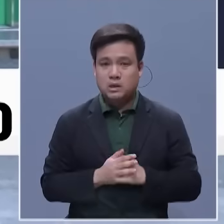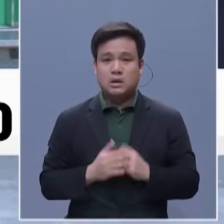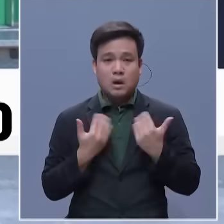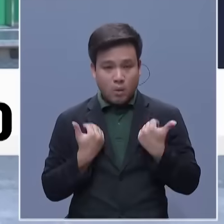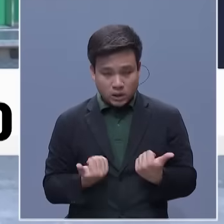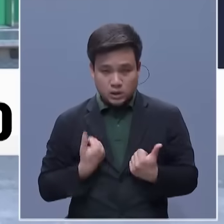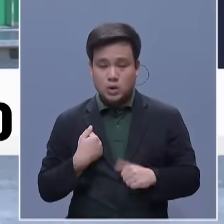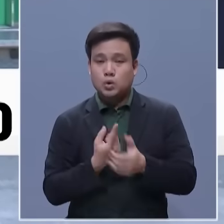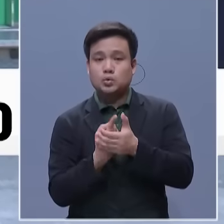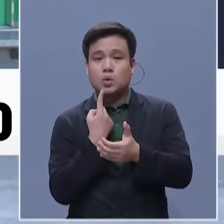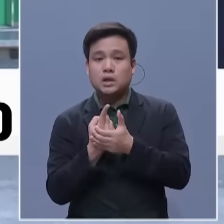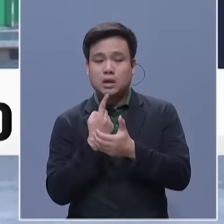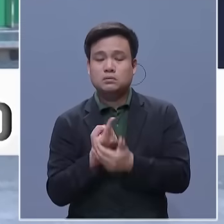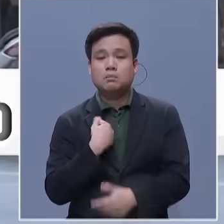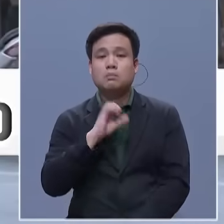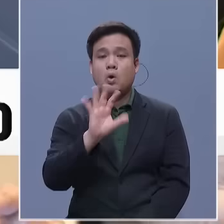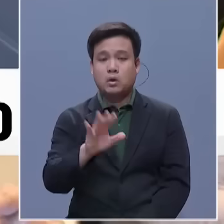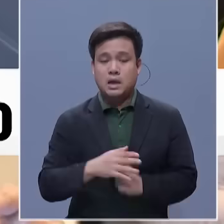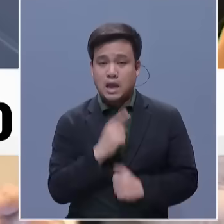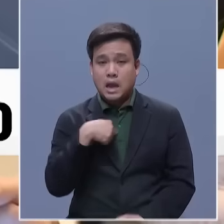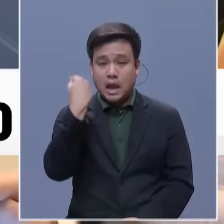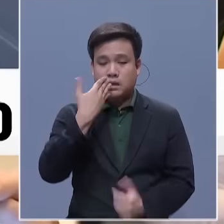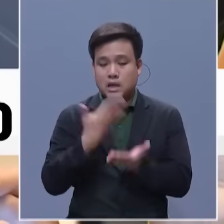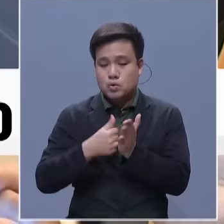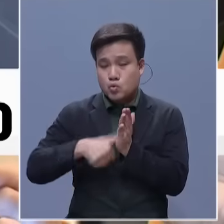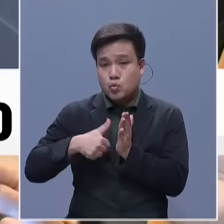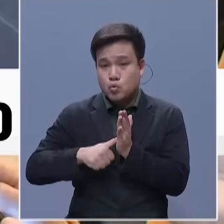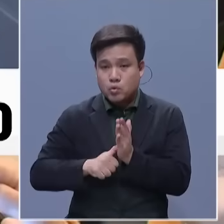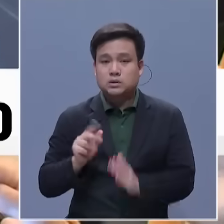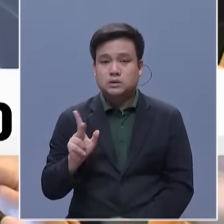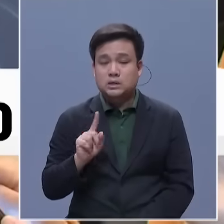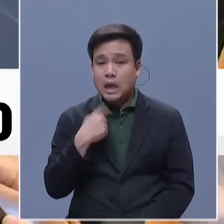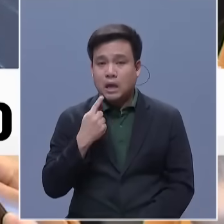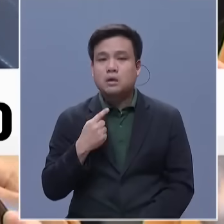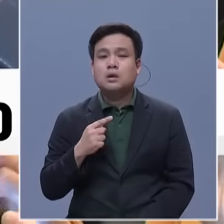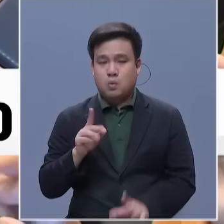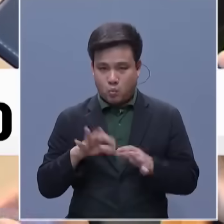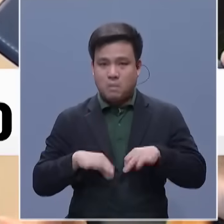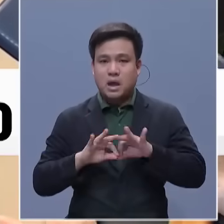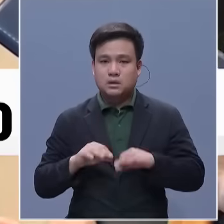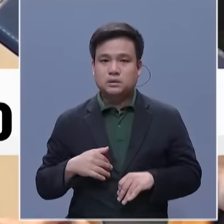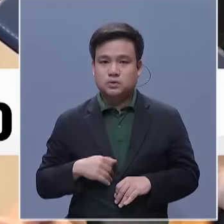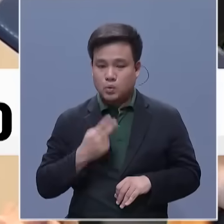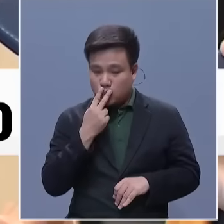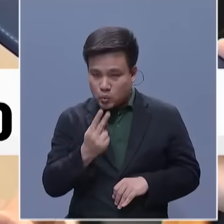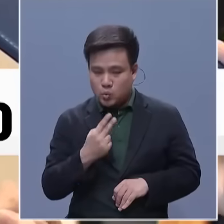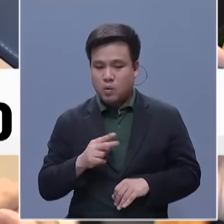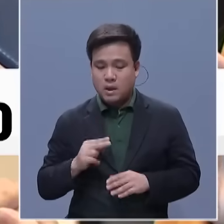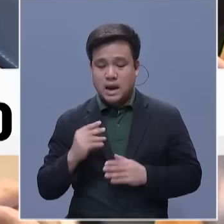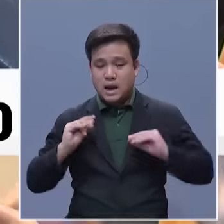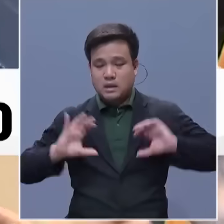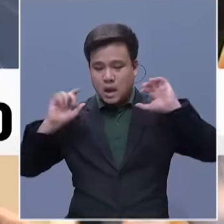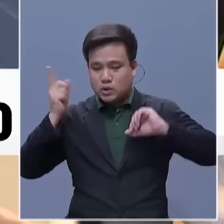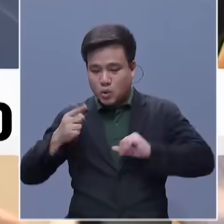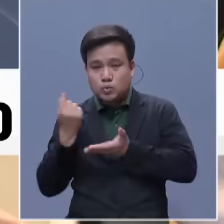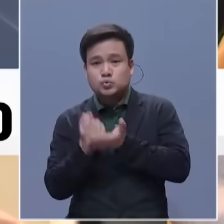tdiท่านก็บอกว่าลูกหนี้ที่รัฐควรเร่งเข้าไปดูแลคือกลุ่มที่มีหนี้รวมกันเกิน 300,000บาทเพราะกลุ่มนี้มักจะมี